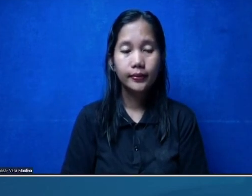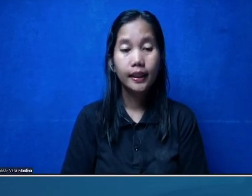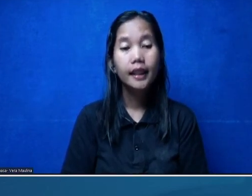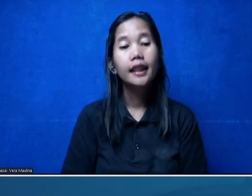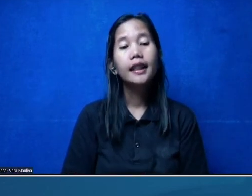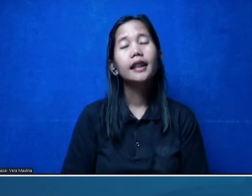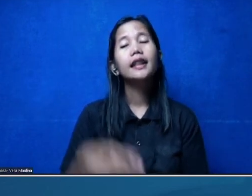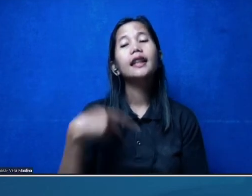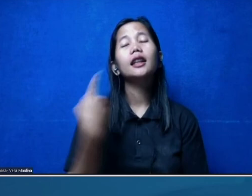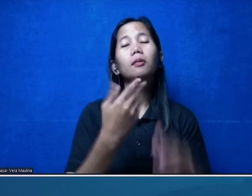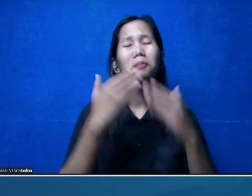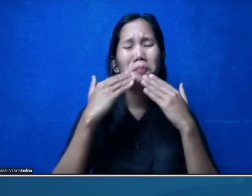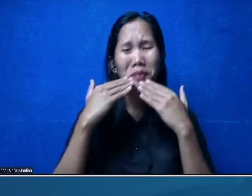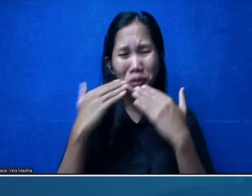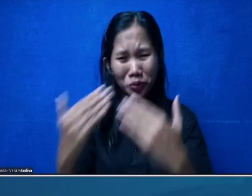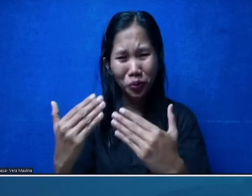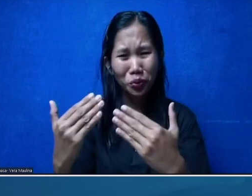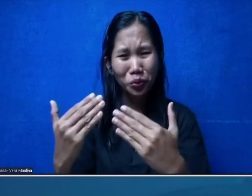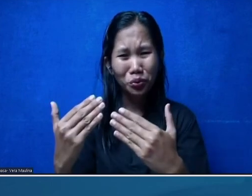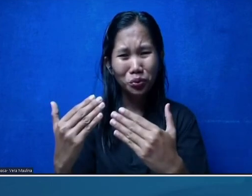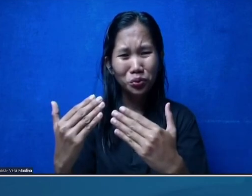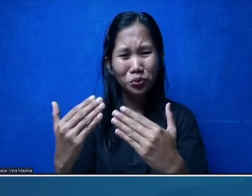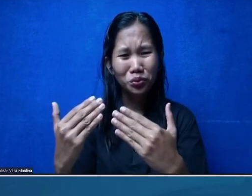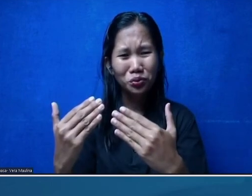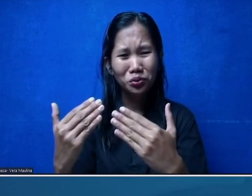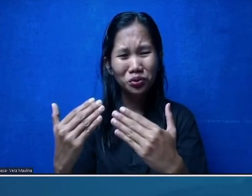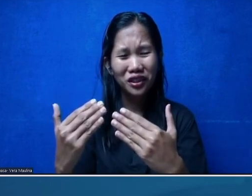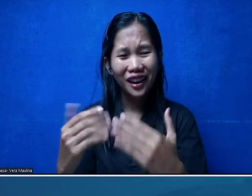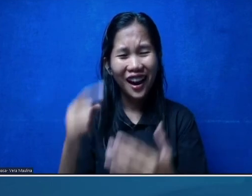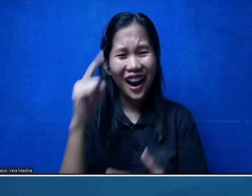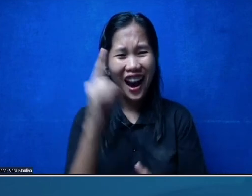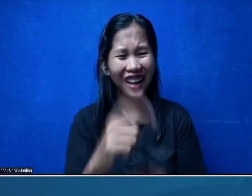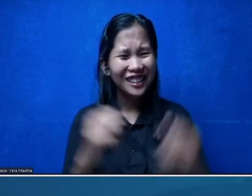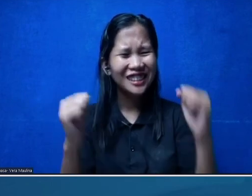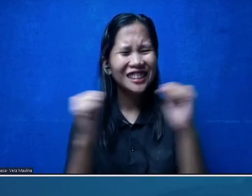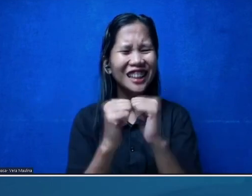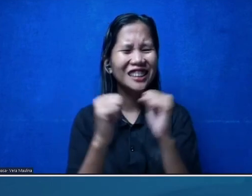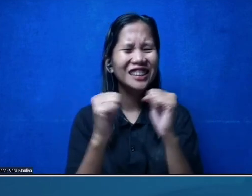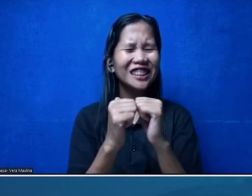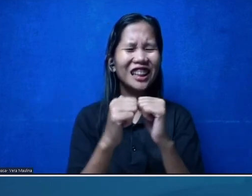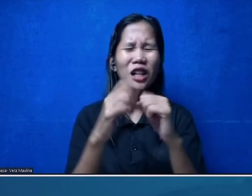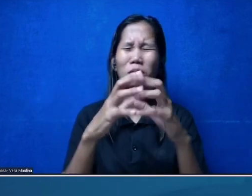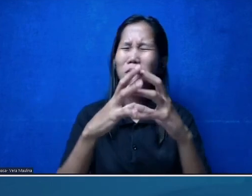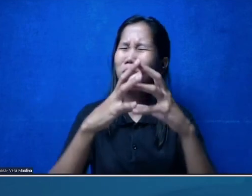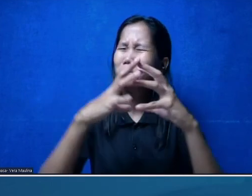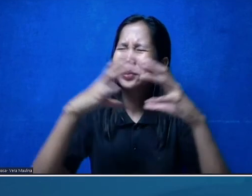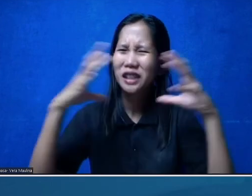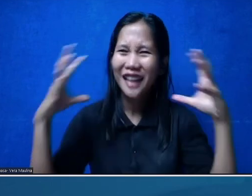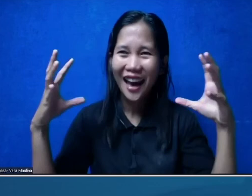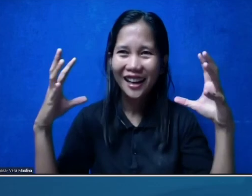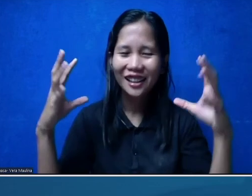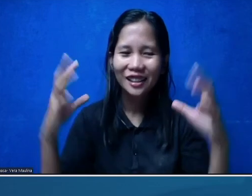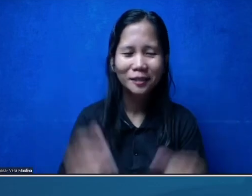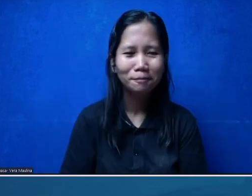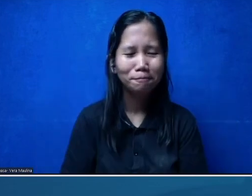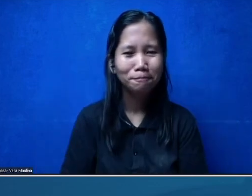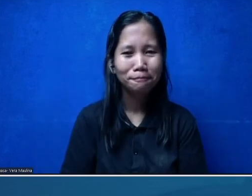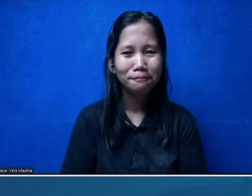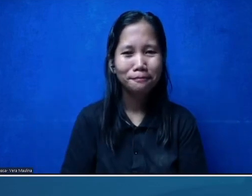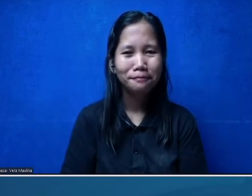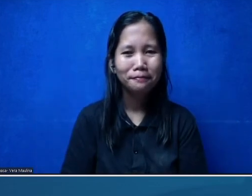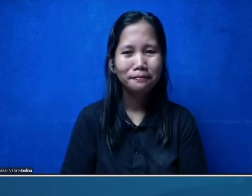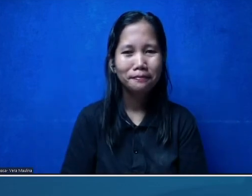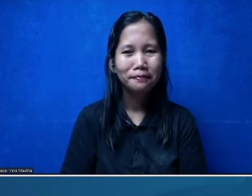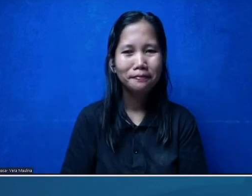lebih besar bahwa suatu saat dia akan membawa kita ke surga dimana tidak akan ada lagi penderita